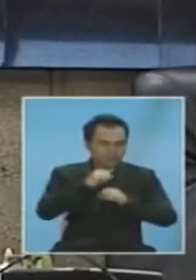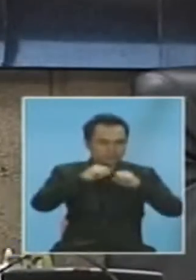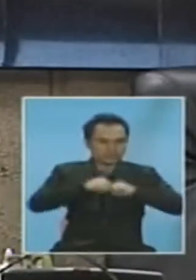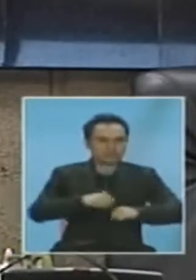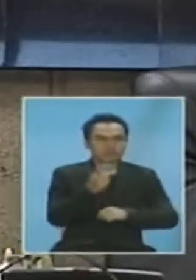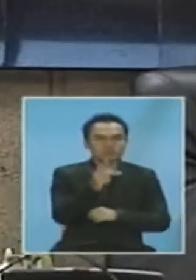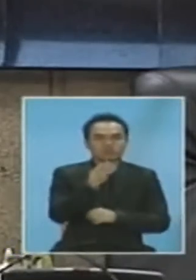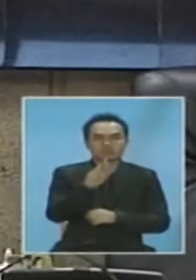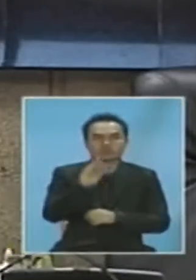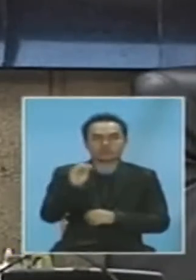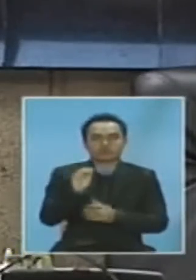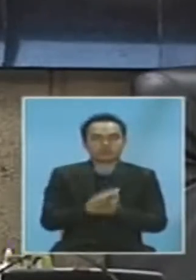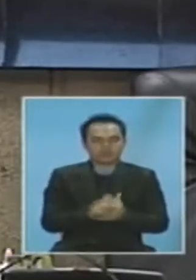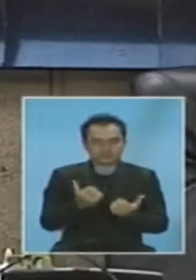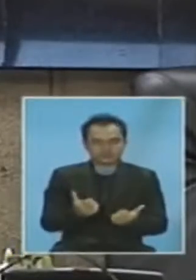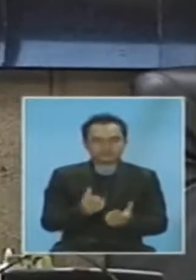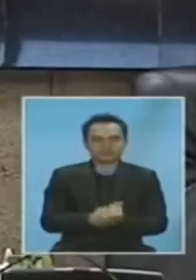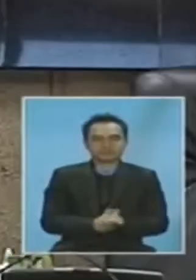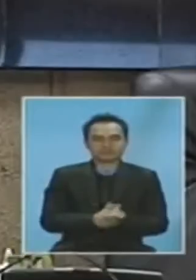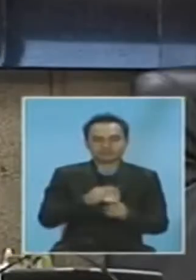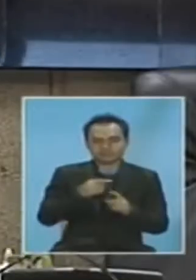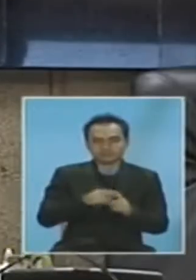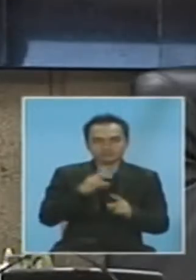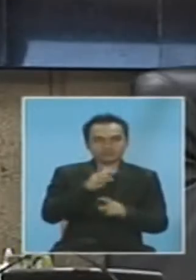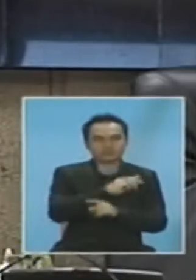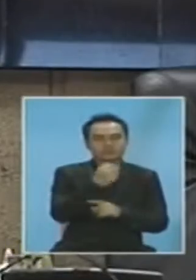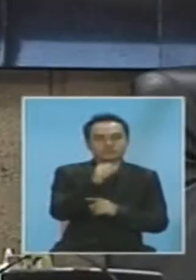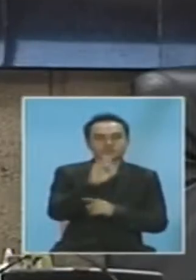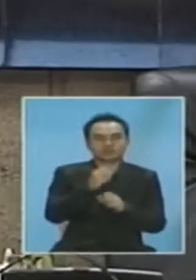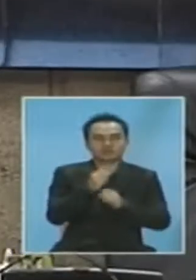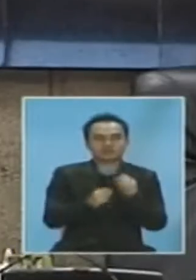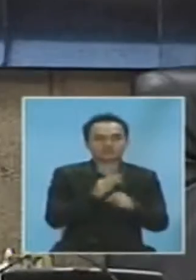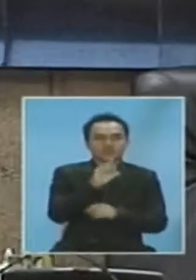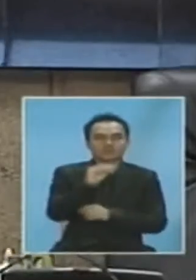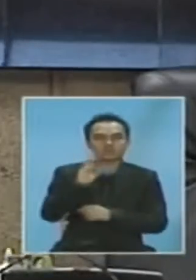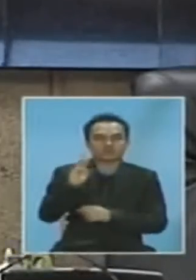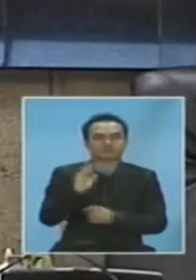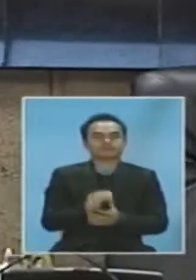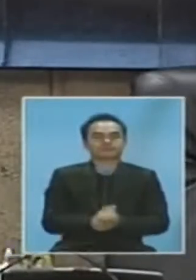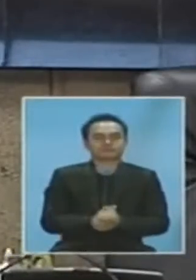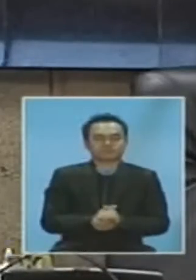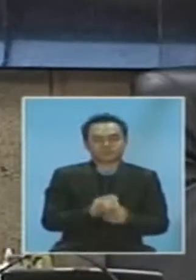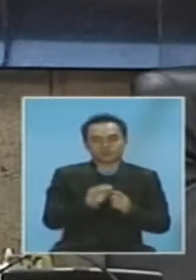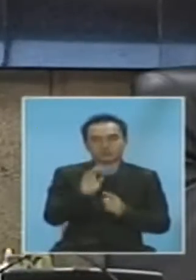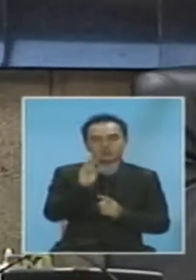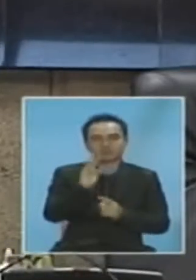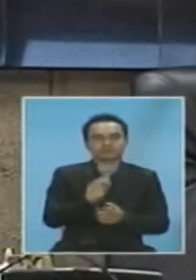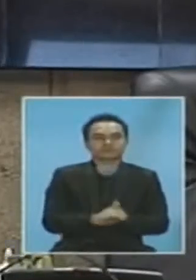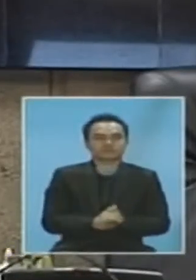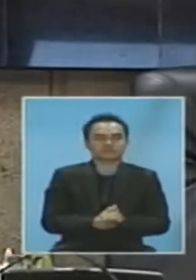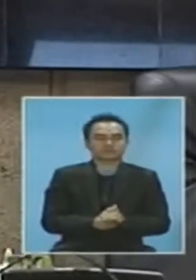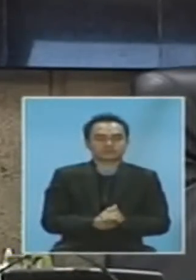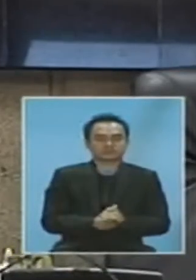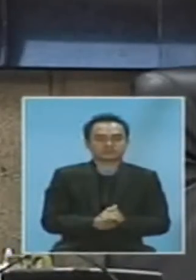รัฐมนตรีเมื่อวันที่19มิถุนายน2556ค่ะ 6. ภาย